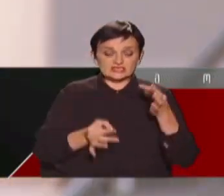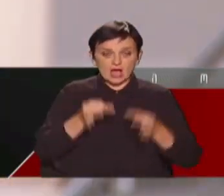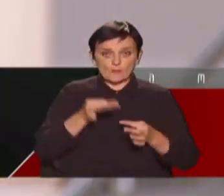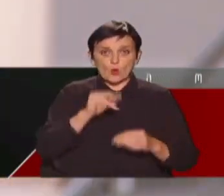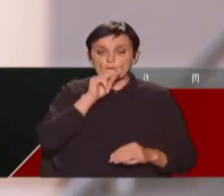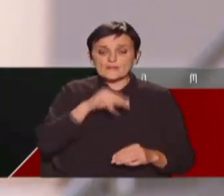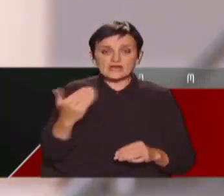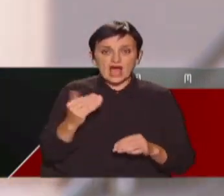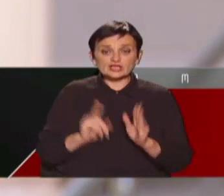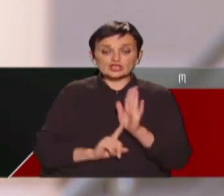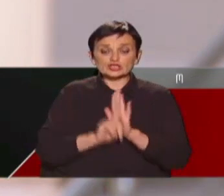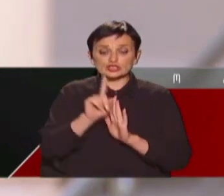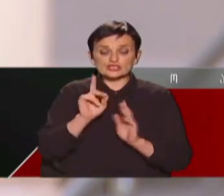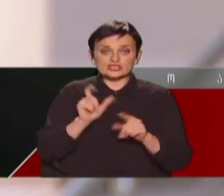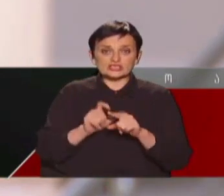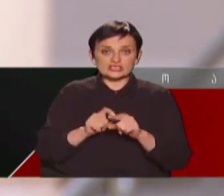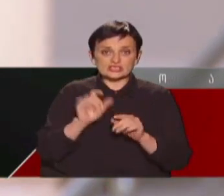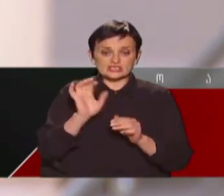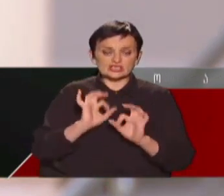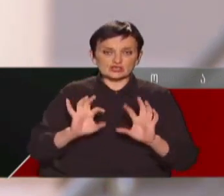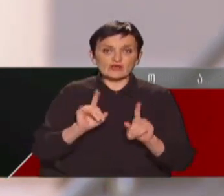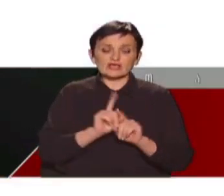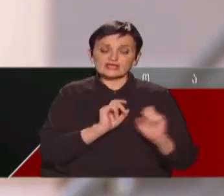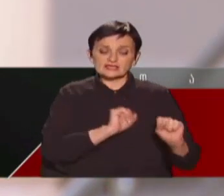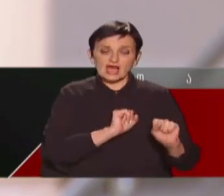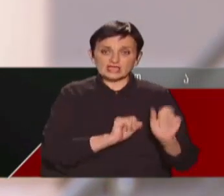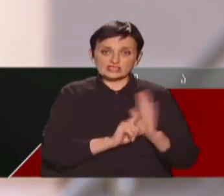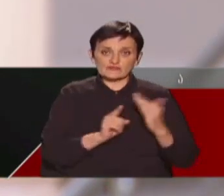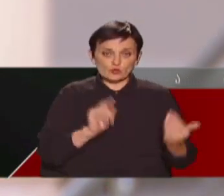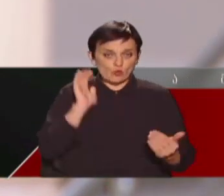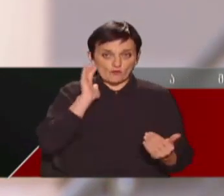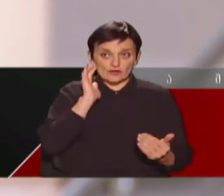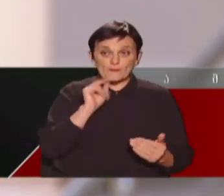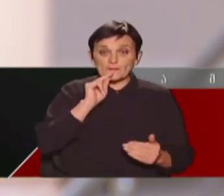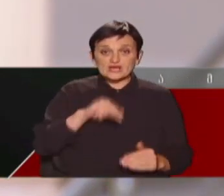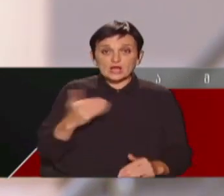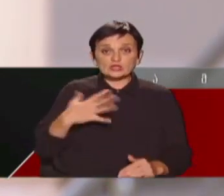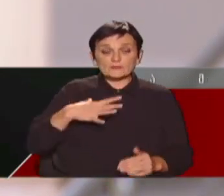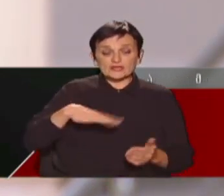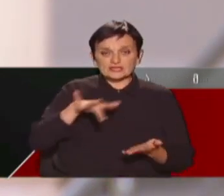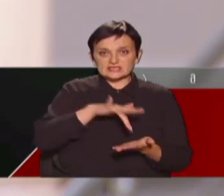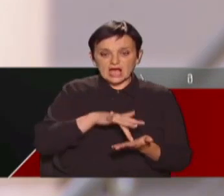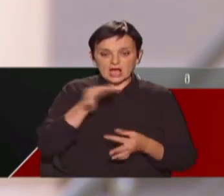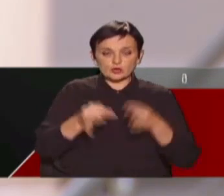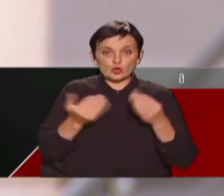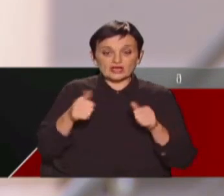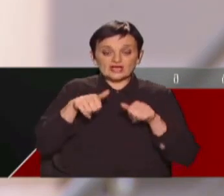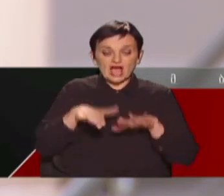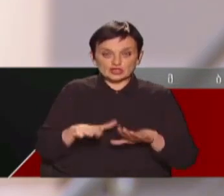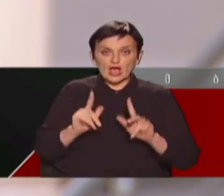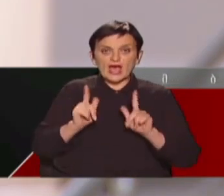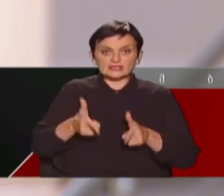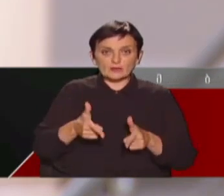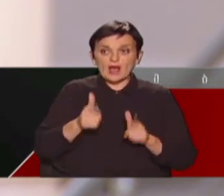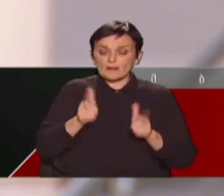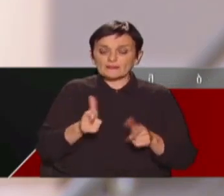მხარემ შესავალი სიტყვა თქვა, ასევე მოვისმინოთ დაცვის მხარის შესავალი სიტყვა. მოცემულ შემთხვევაში ბრალდების მხარე თბილისის საქალაქო სასამართლოს განაჩენს ეთანხმება,